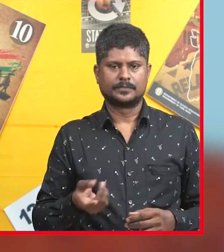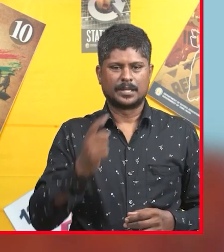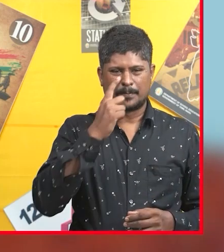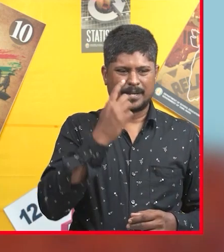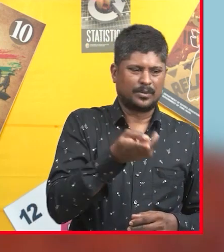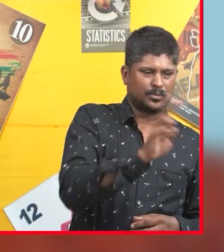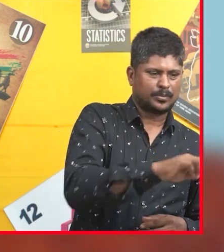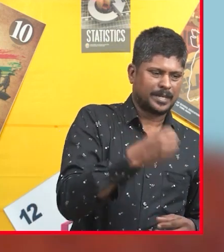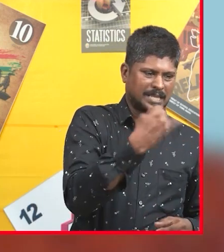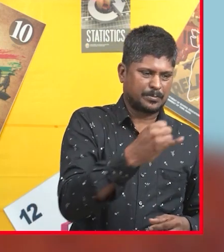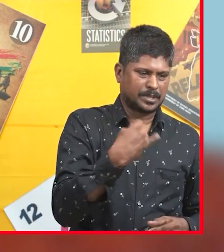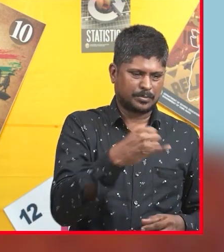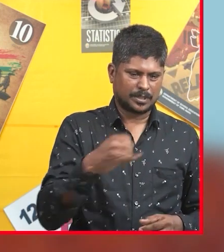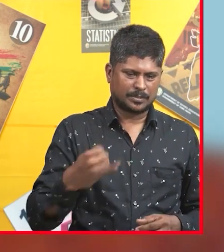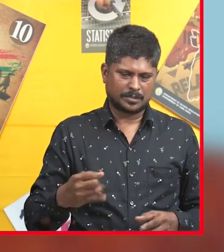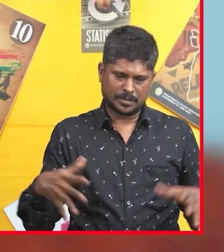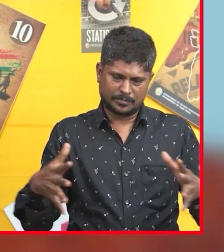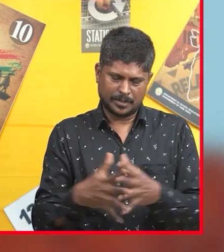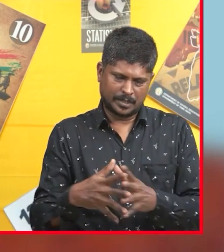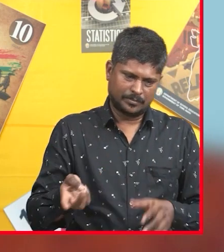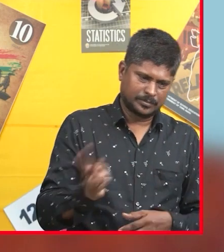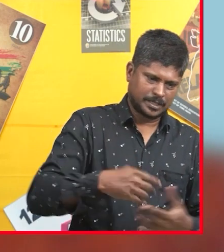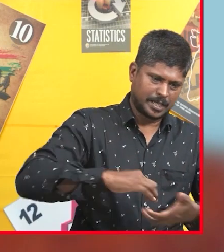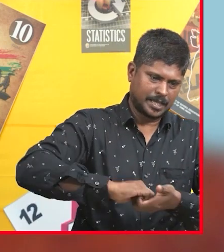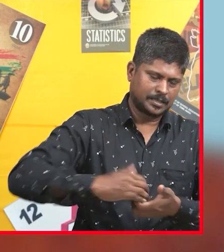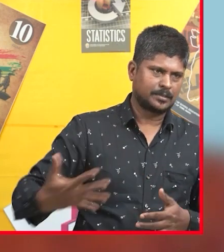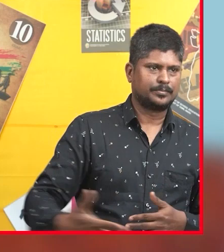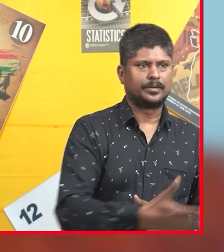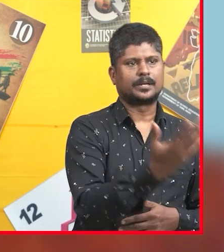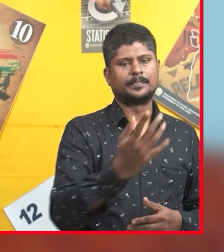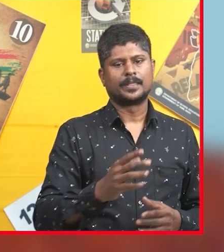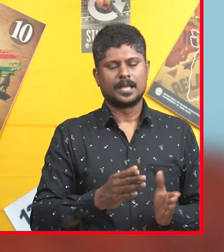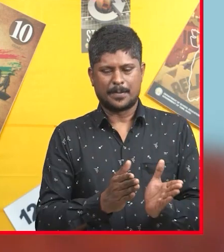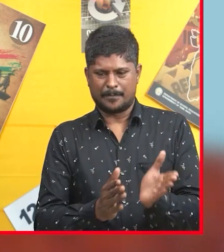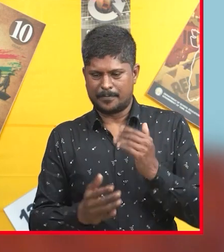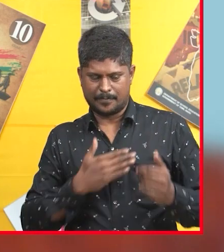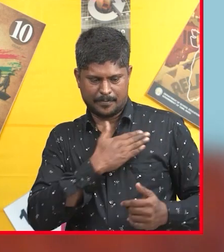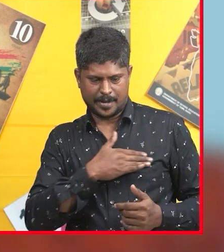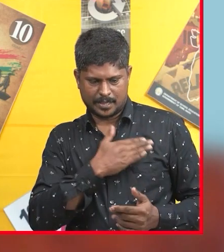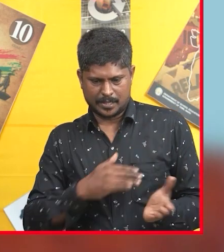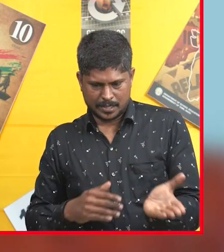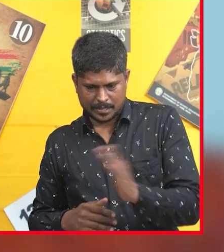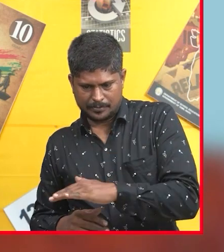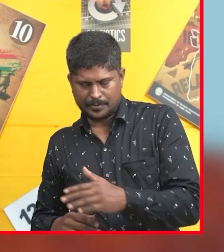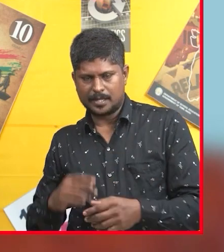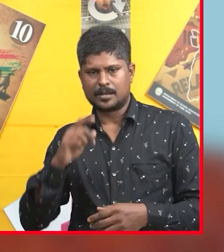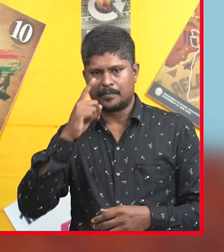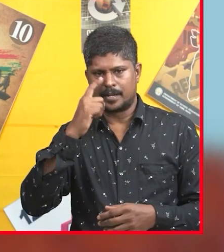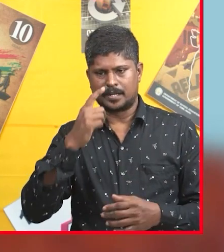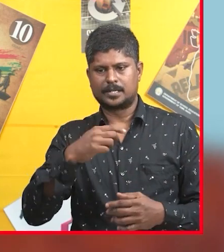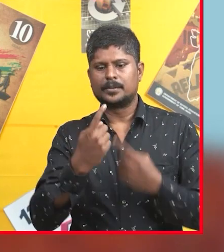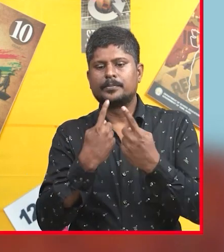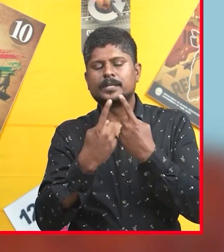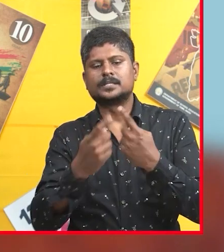நாடி போறான். திரும்பி மனம் திரும்பி, சரிங்களா, மனம் திரும்பி திரும்ப கண்ணை கிட்ட வர்றான். கண்ணை கிட்ட